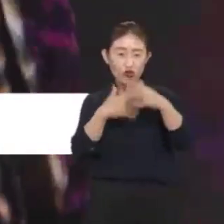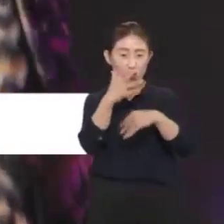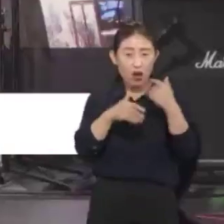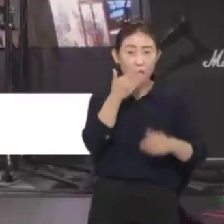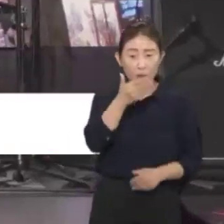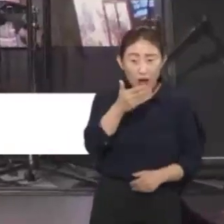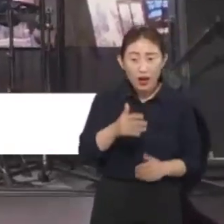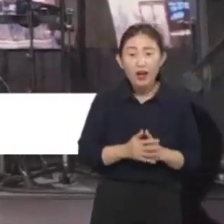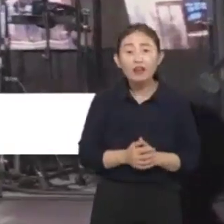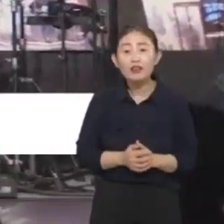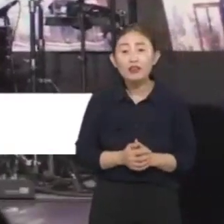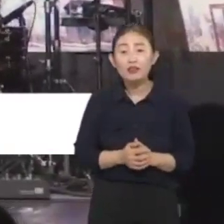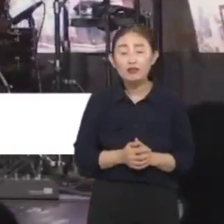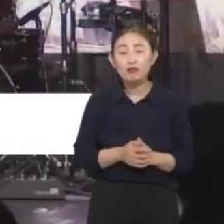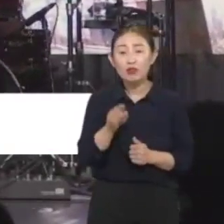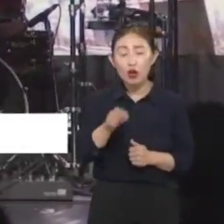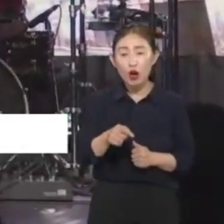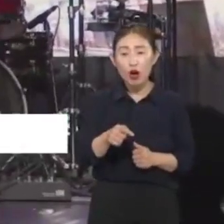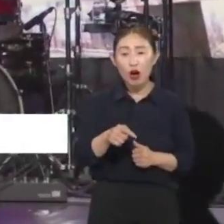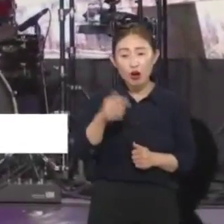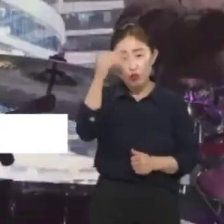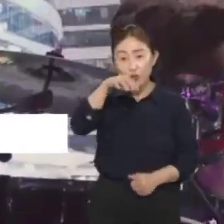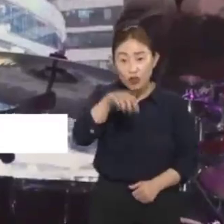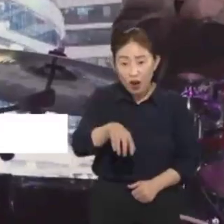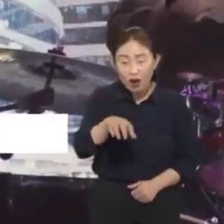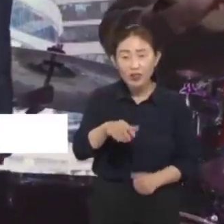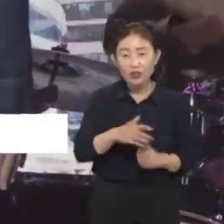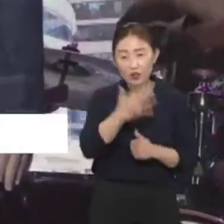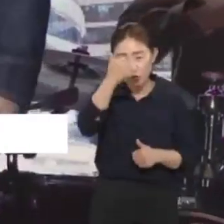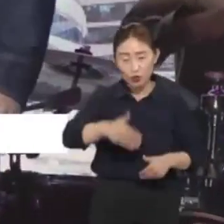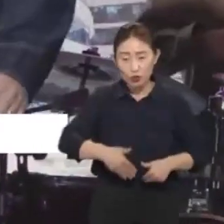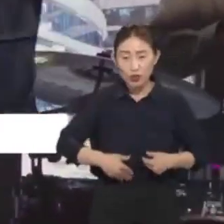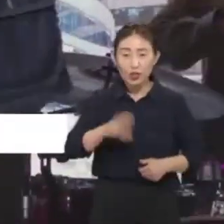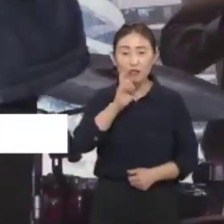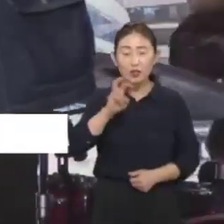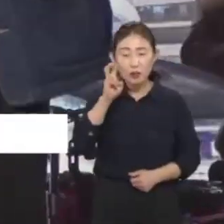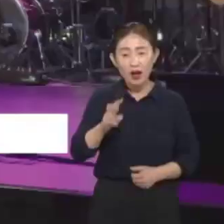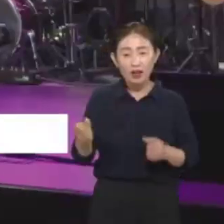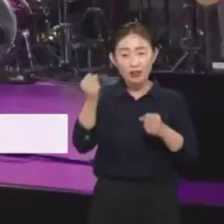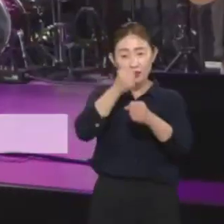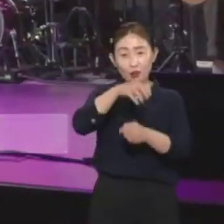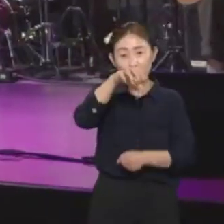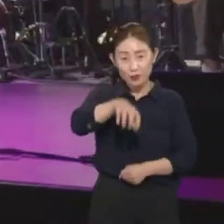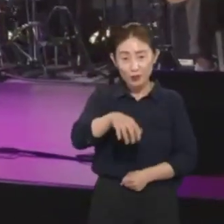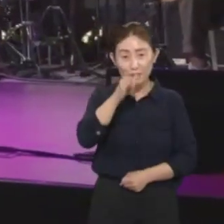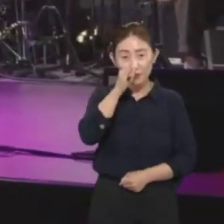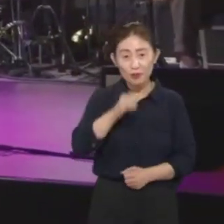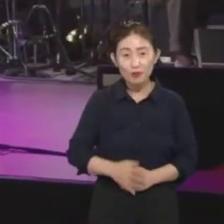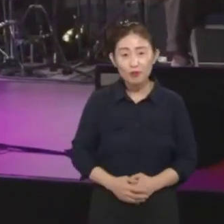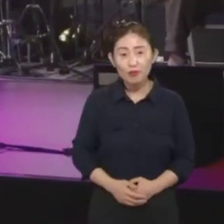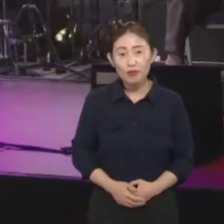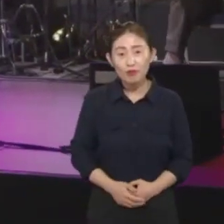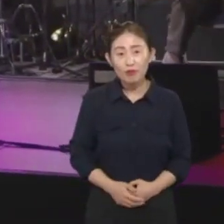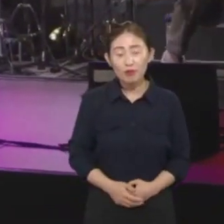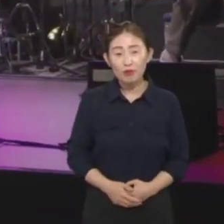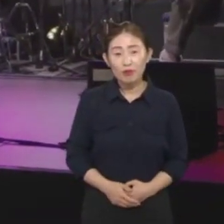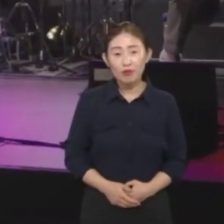수 있는 햅틱밴드를 이용한 배리어 프리 공연이 충남 음악창작소에서 열립니다. TJB